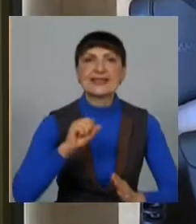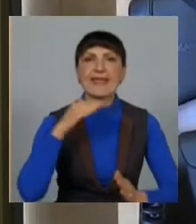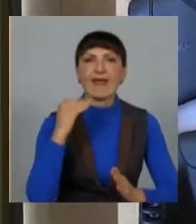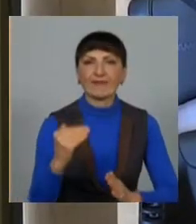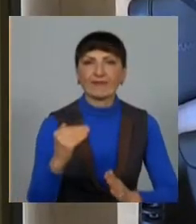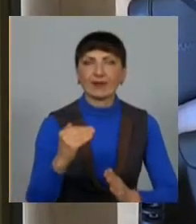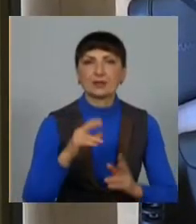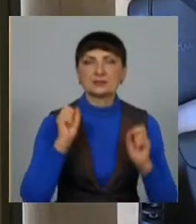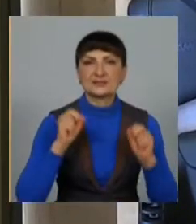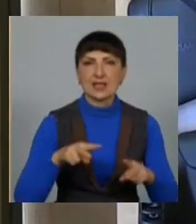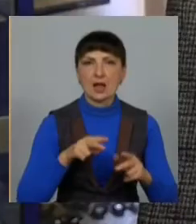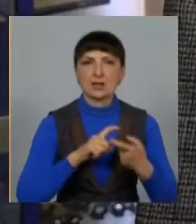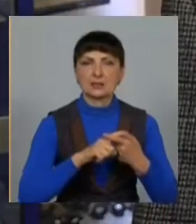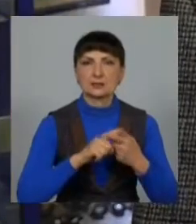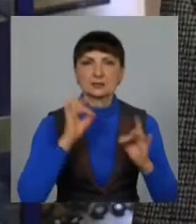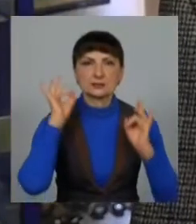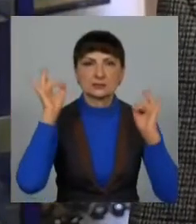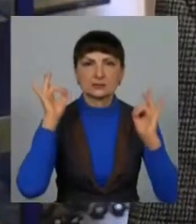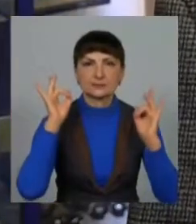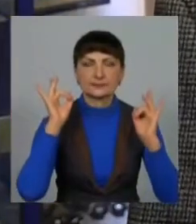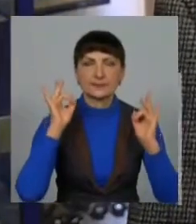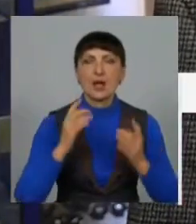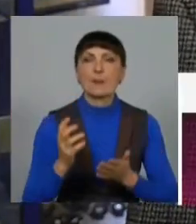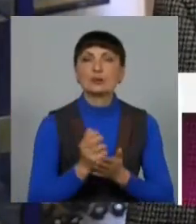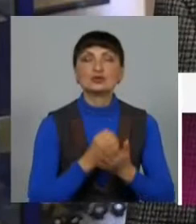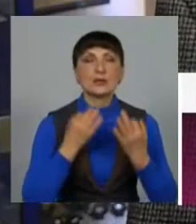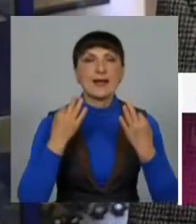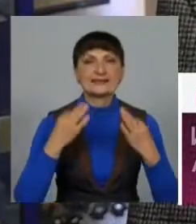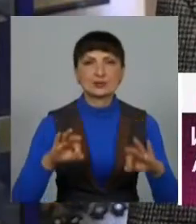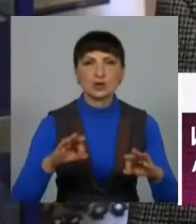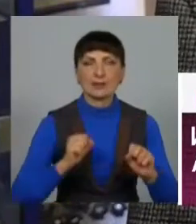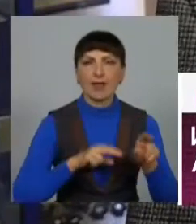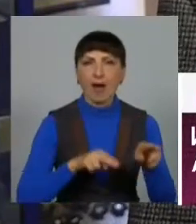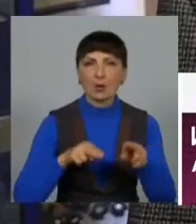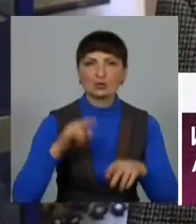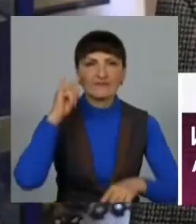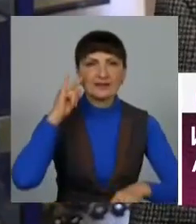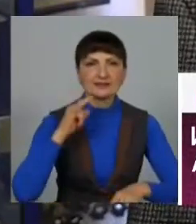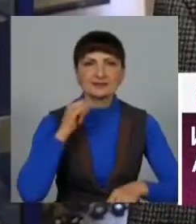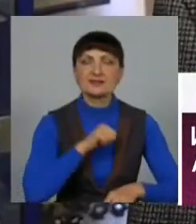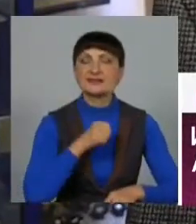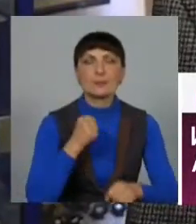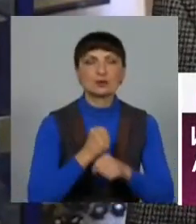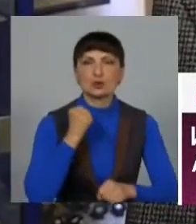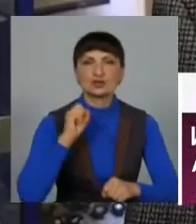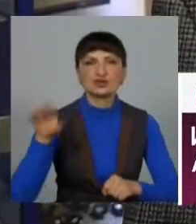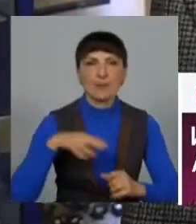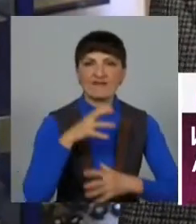подключенный к системе сигнализации. Система получения разрешения на оружие в Казахстане одна из самых жестких в